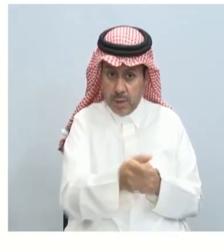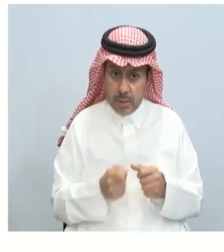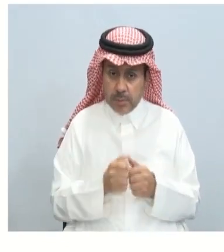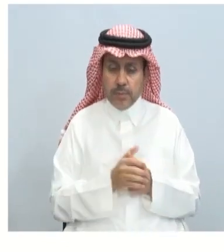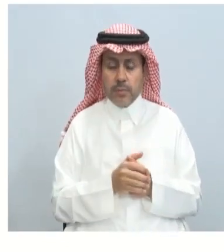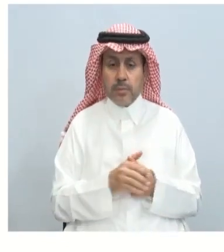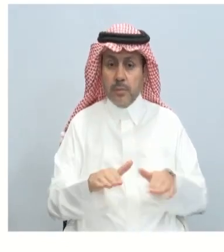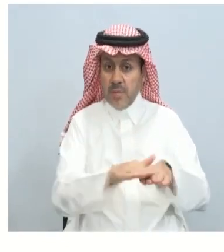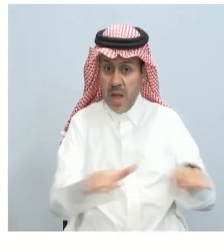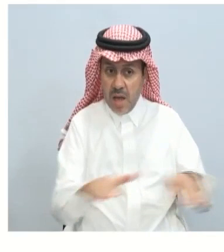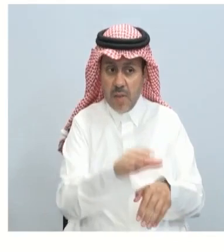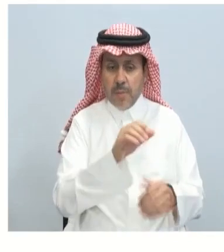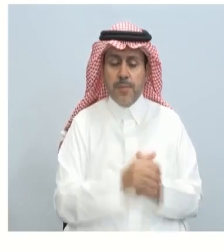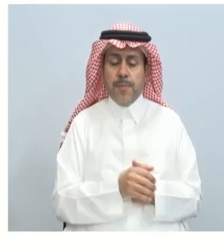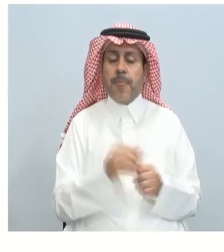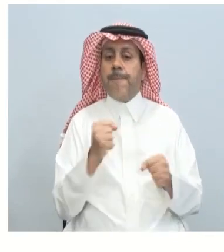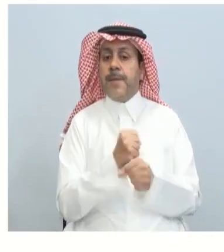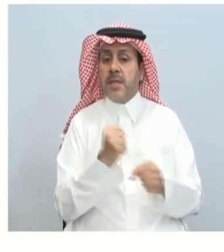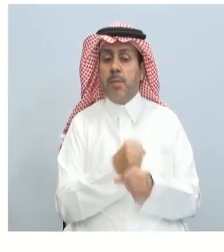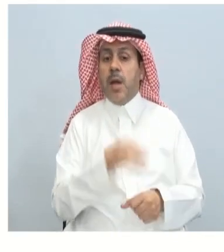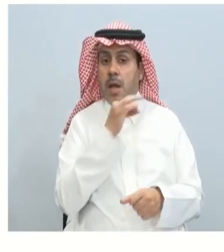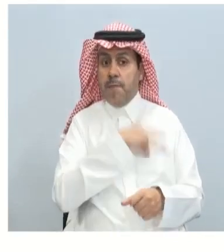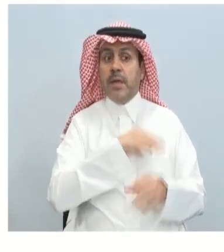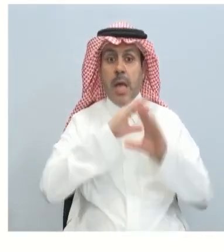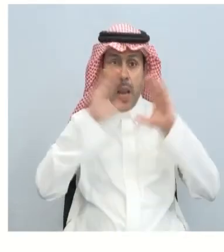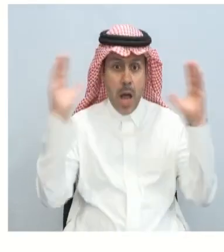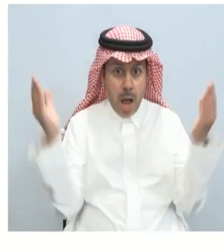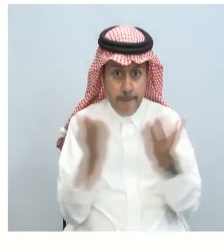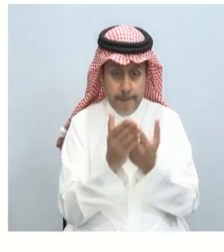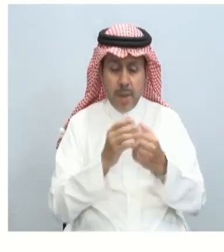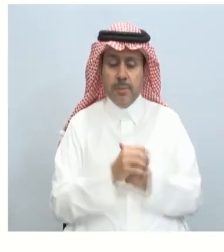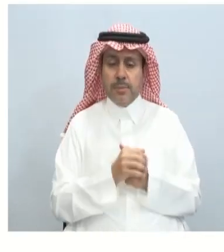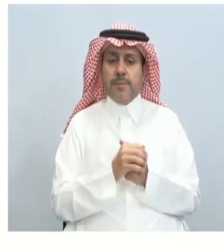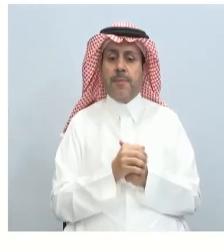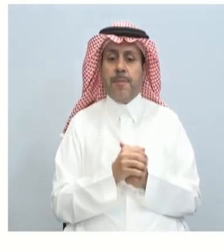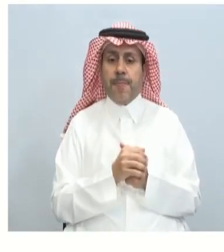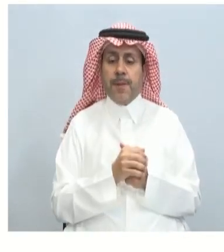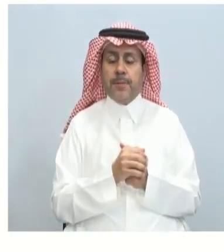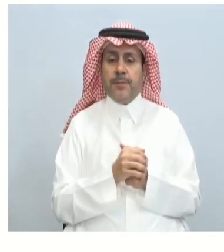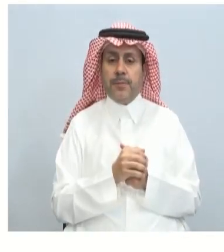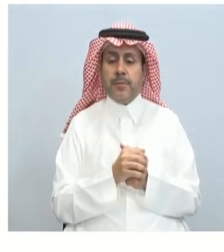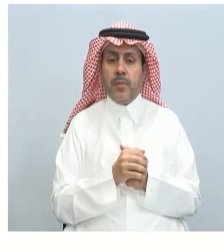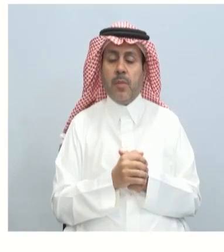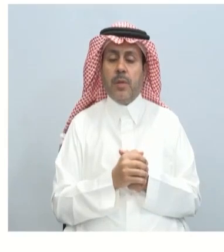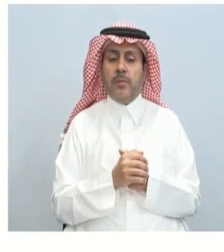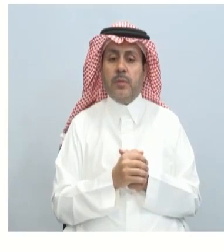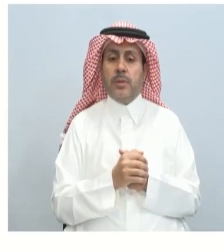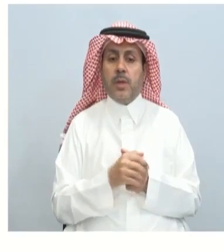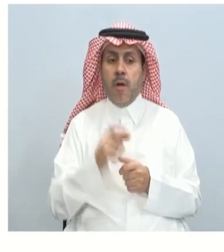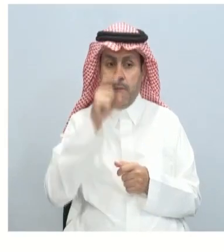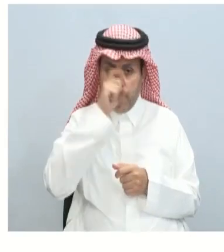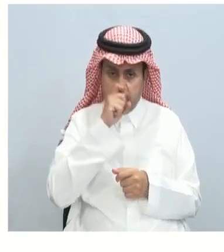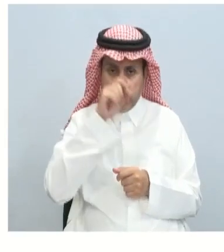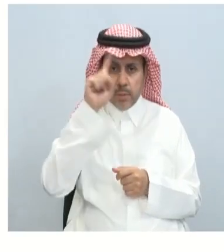قطعه ارض لاستخدامها للمنفعه العامه وايضا كما في فرض السلطه العامه للرسوم